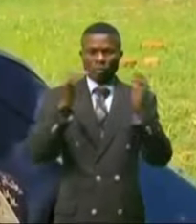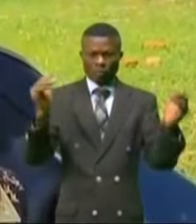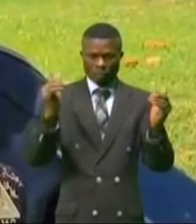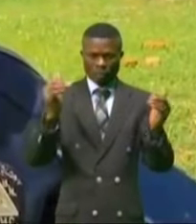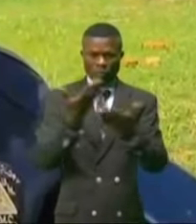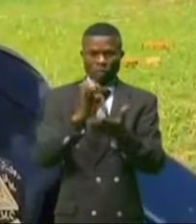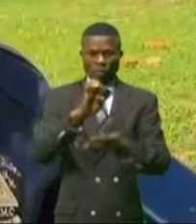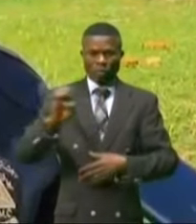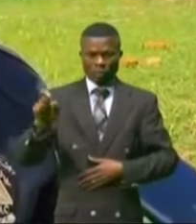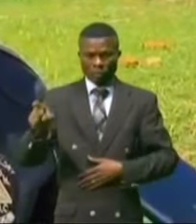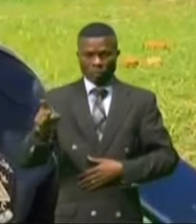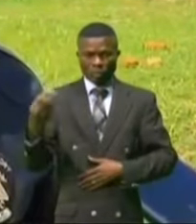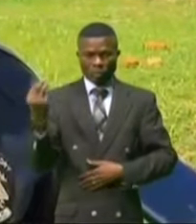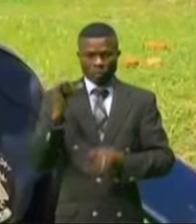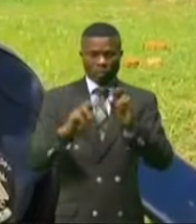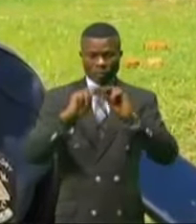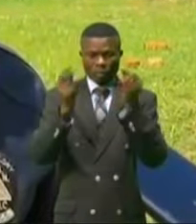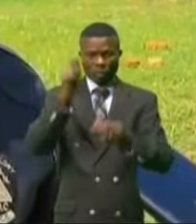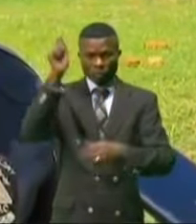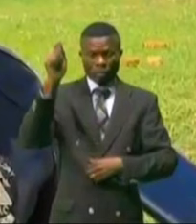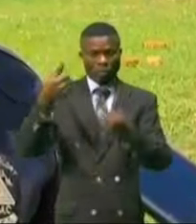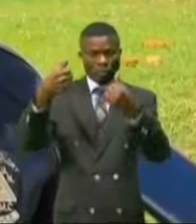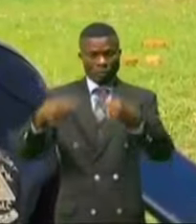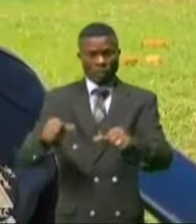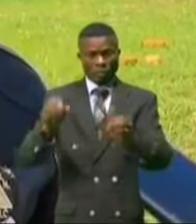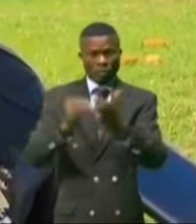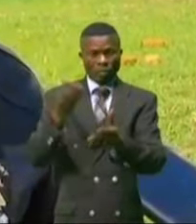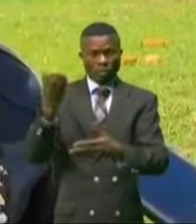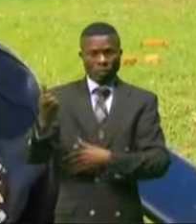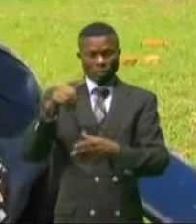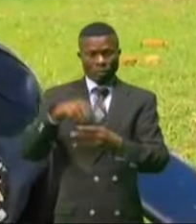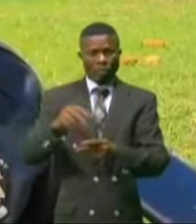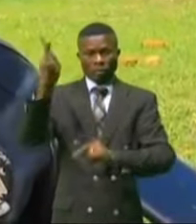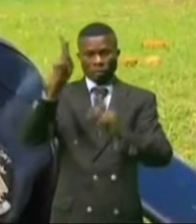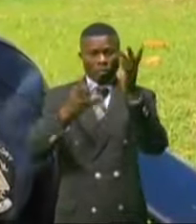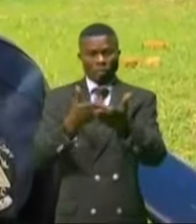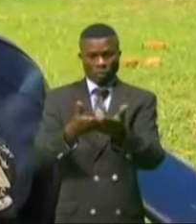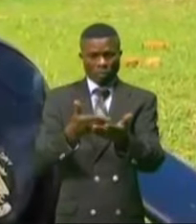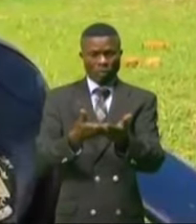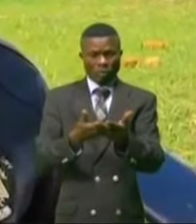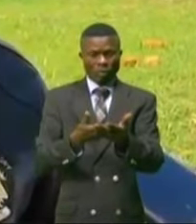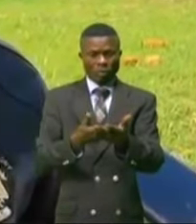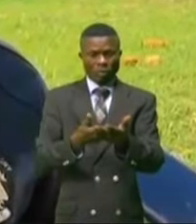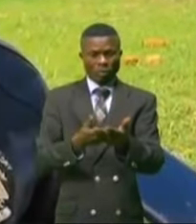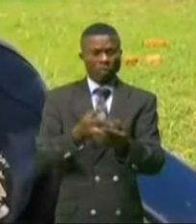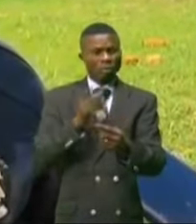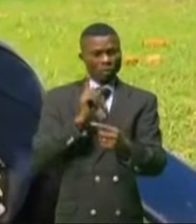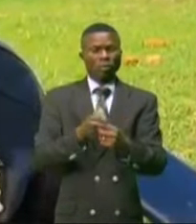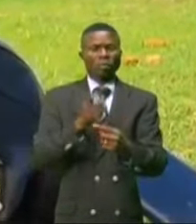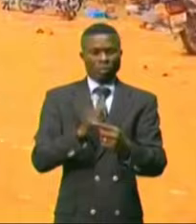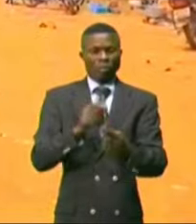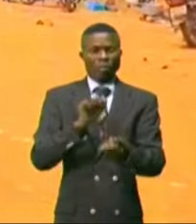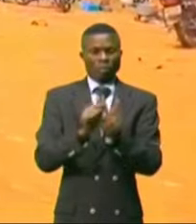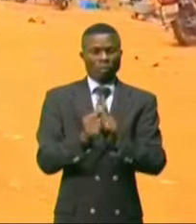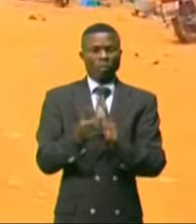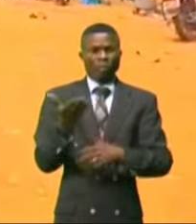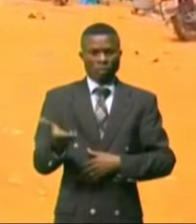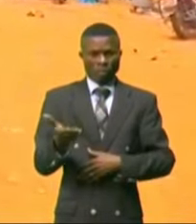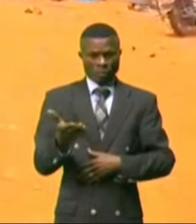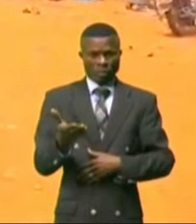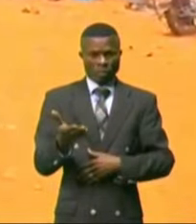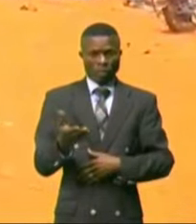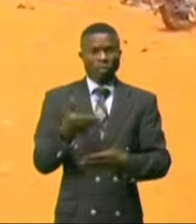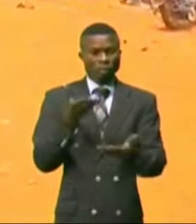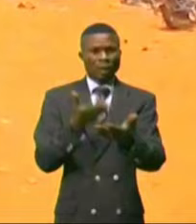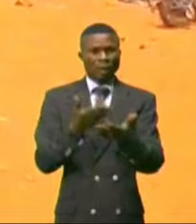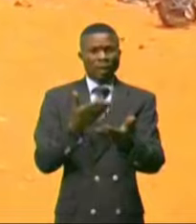PDDRCS. Parce que si les groupes armés restent encore dans la population, on aura toujours des problèmes. Il s'agit